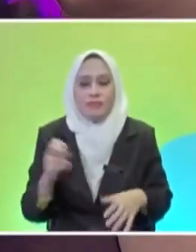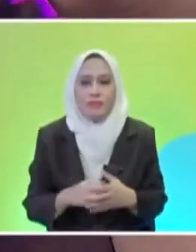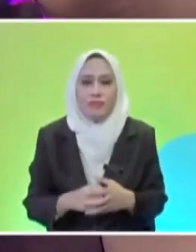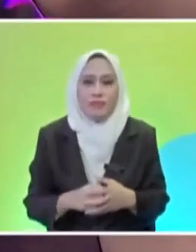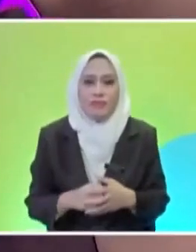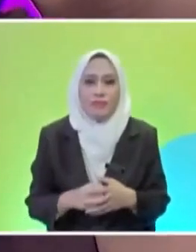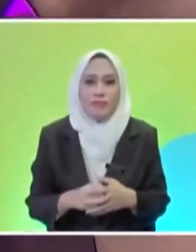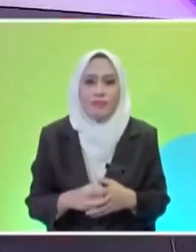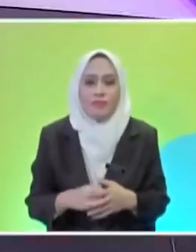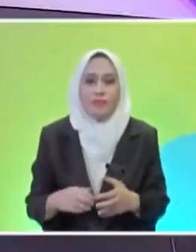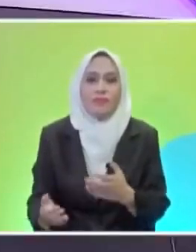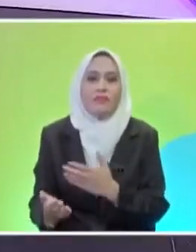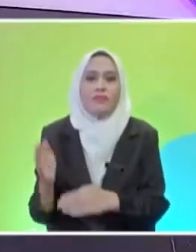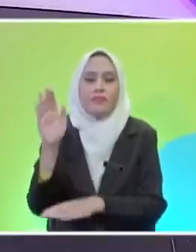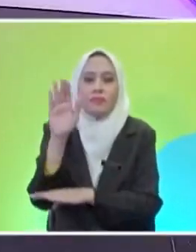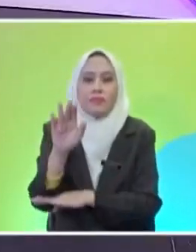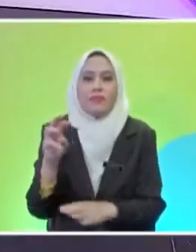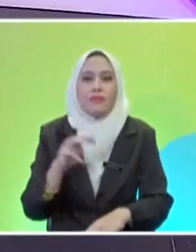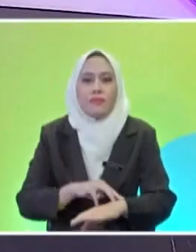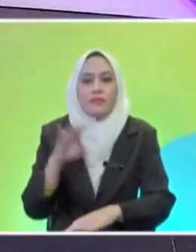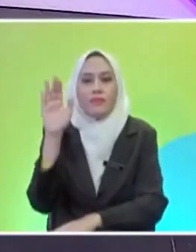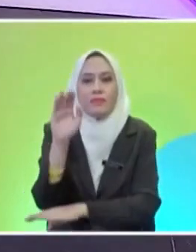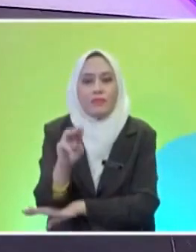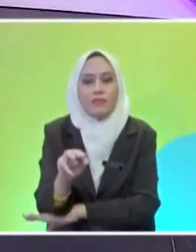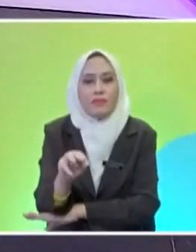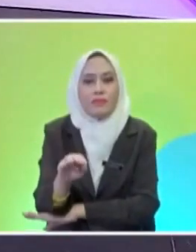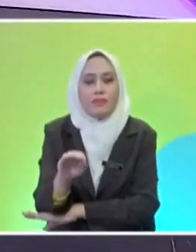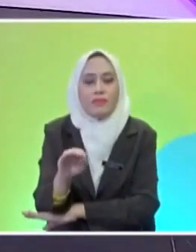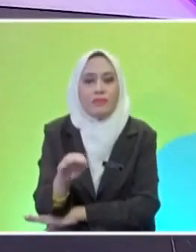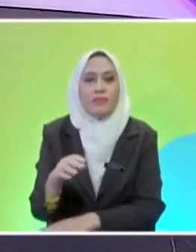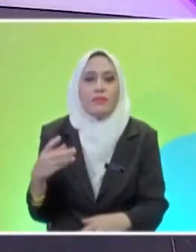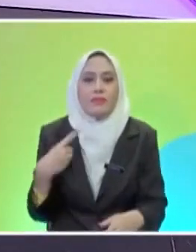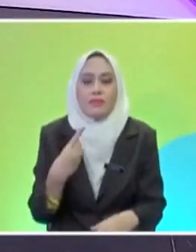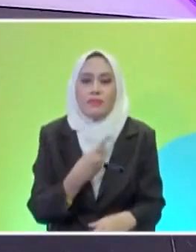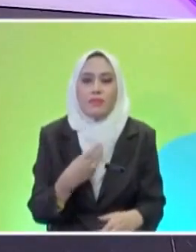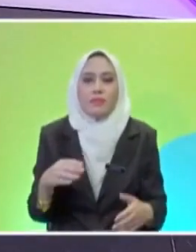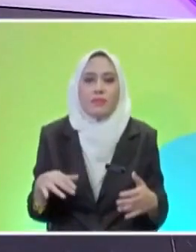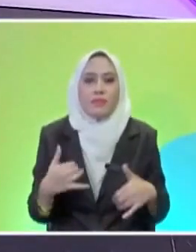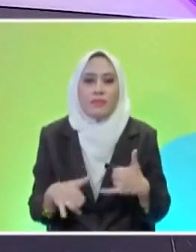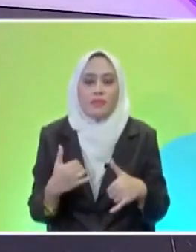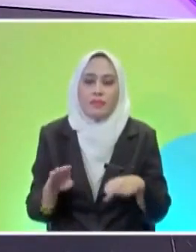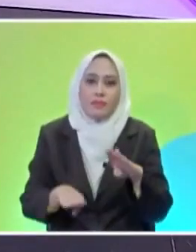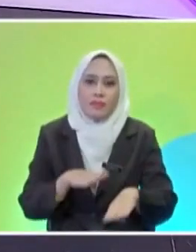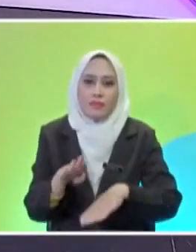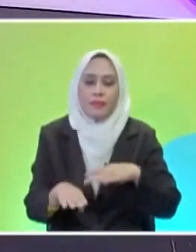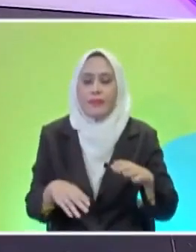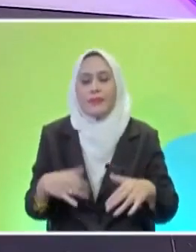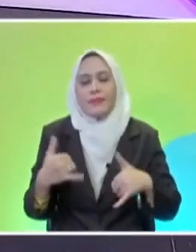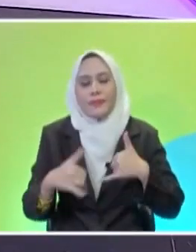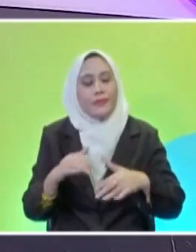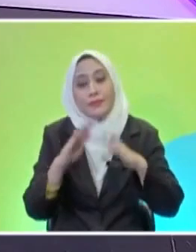Waktu petang. Jom kita tampal gambar aktiviti waktu petang. Main basikal, main